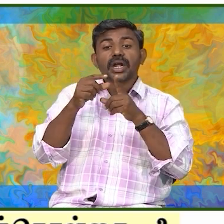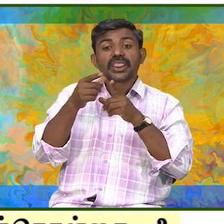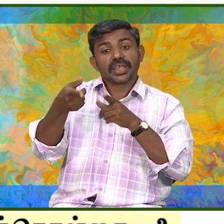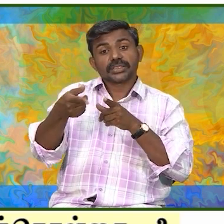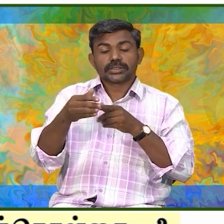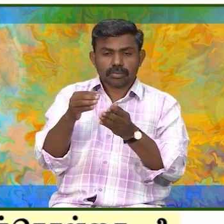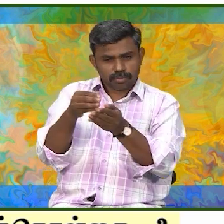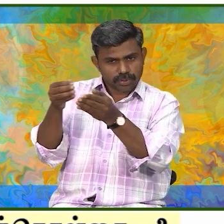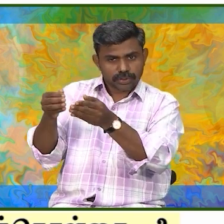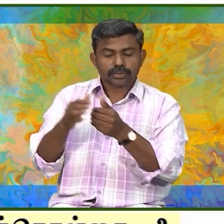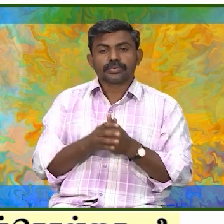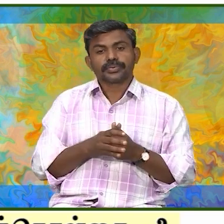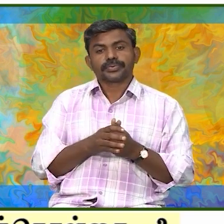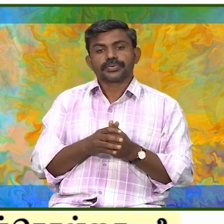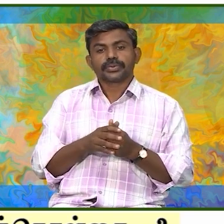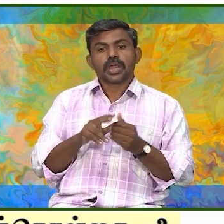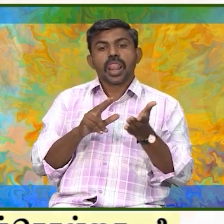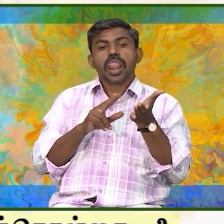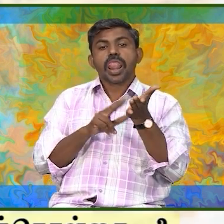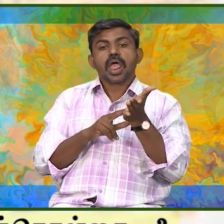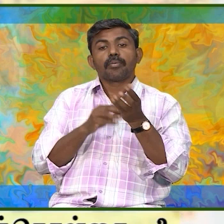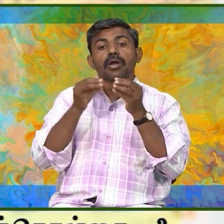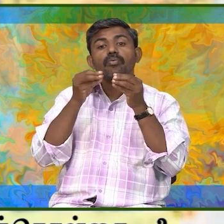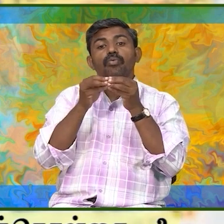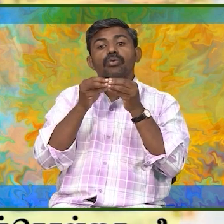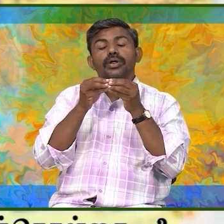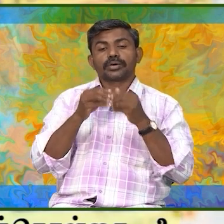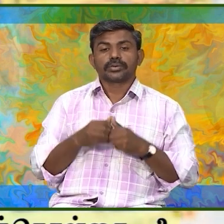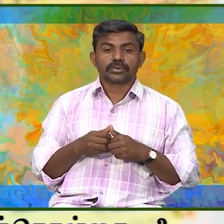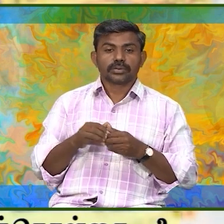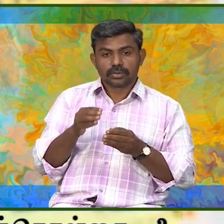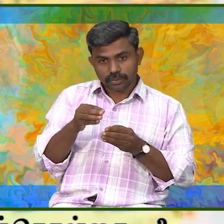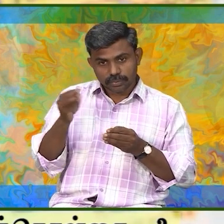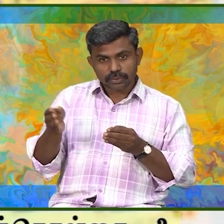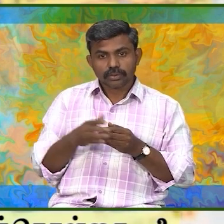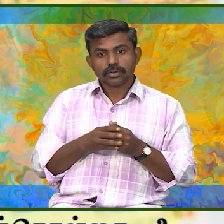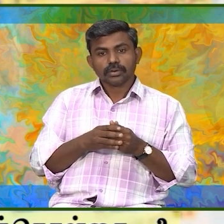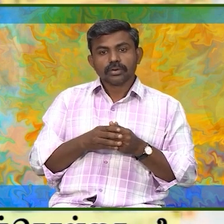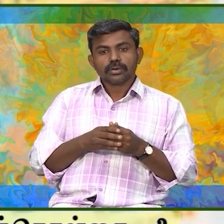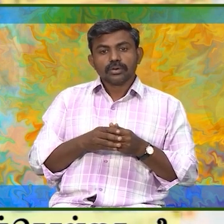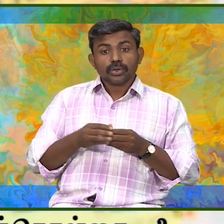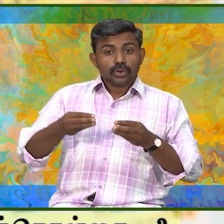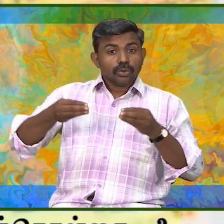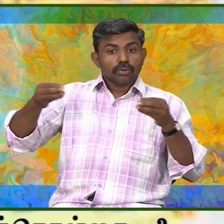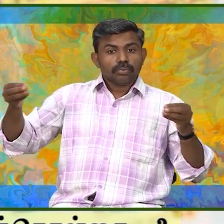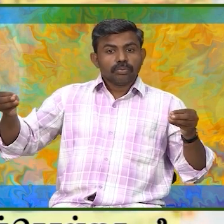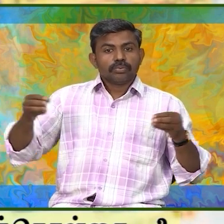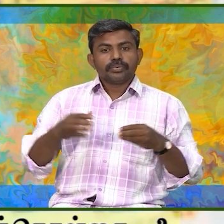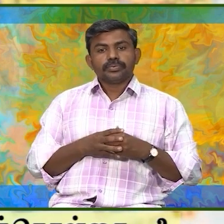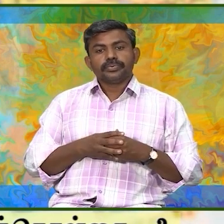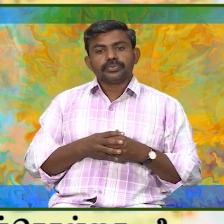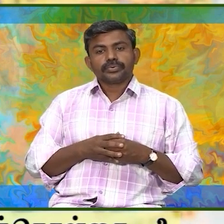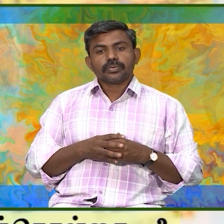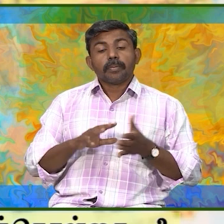இந்தியாவினுடைய அண்டைய நாடு தான். நேபாள், பூட்டான் இதுவும் இந்தியாவினுடைய அண்டைய நாடு தான். தூரக்கிழக்கு நாடுகளாக